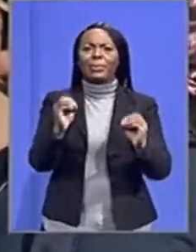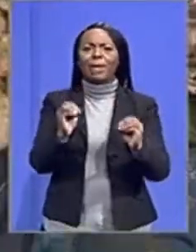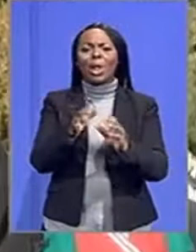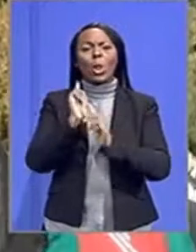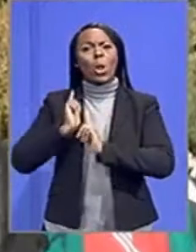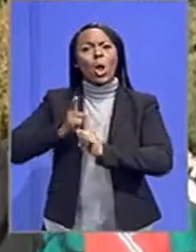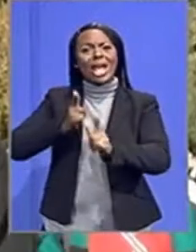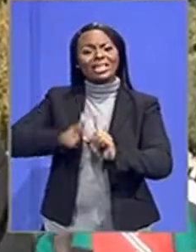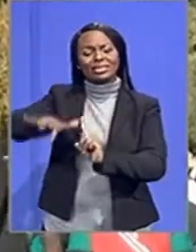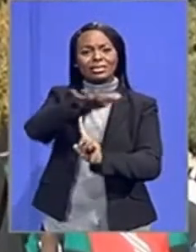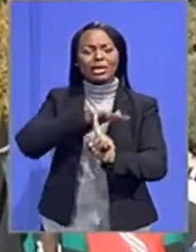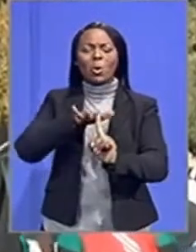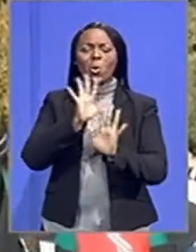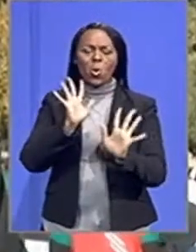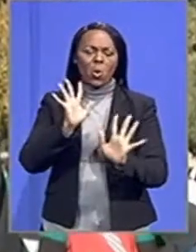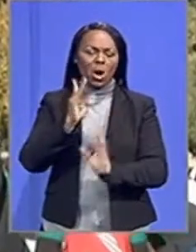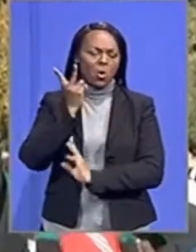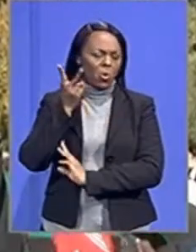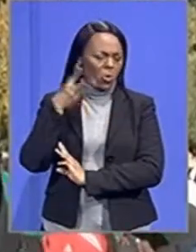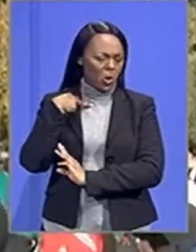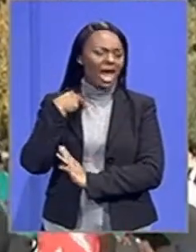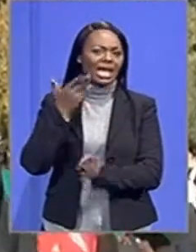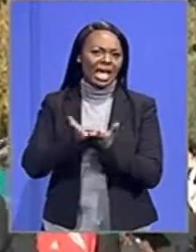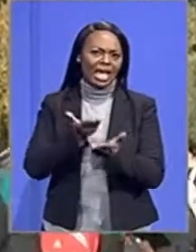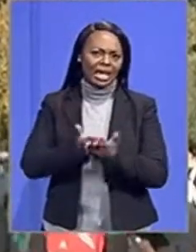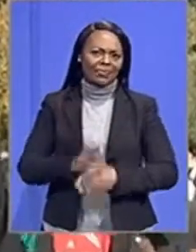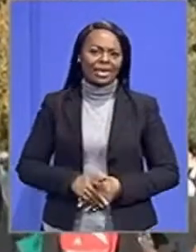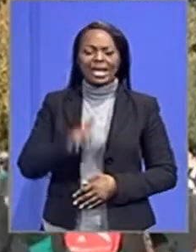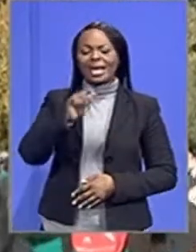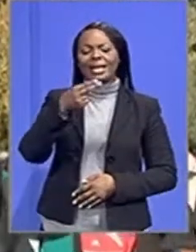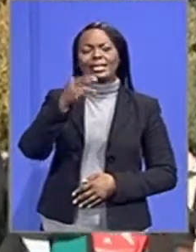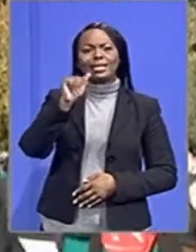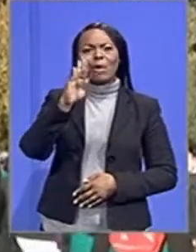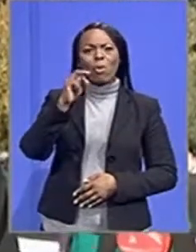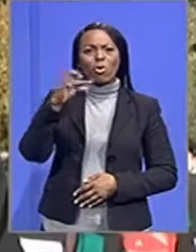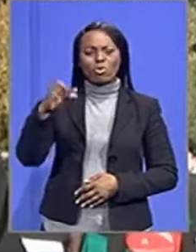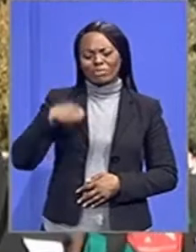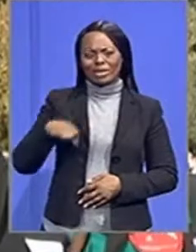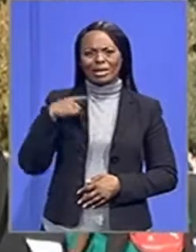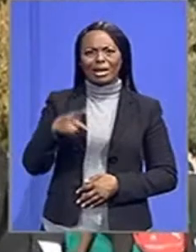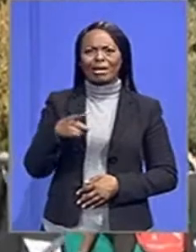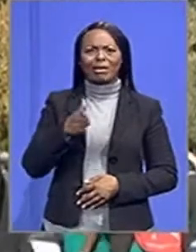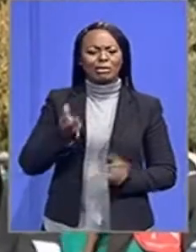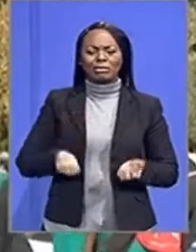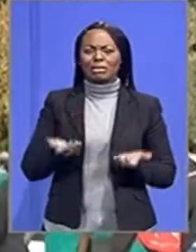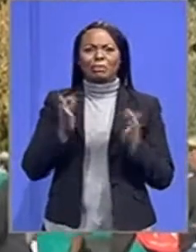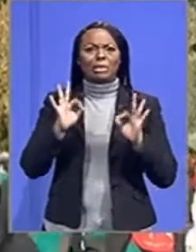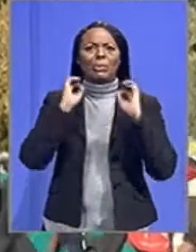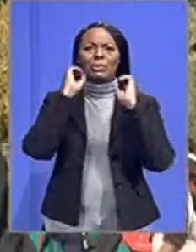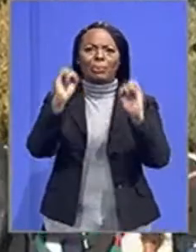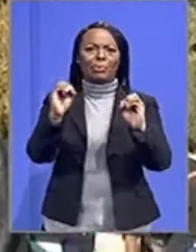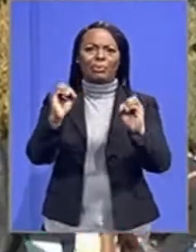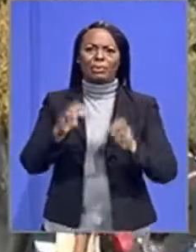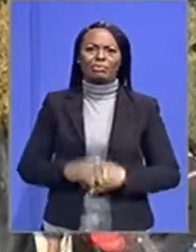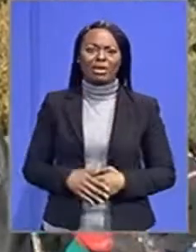mme. Ke dilemo re le mona. Thabong ho hang ha sebetse is dysfunctional. Jwale majoro ke hantle